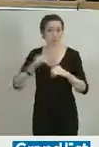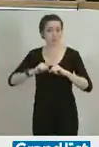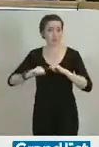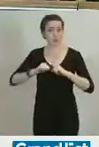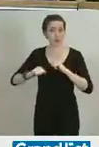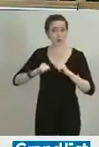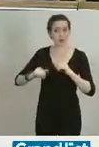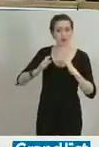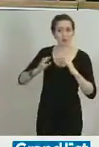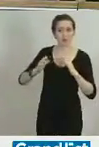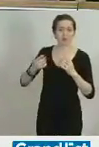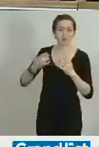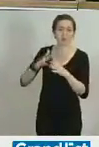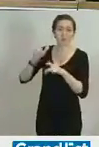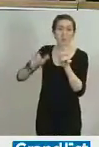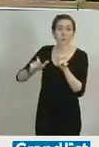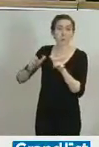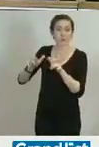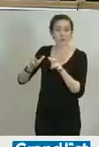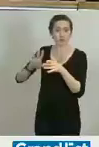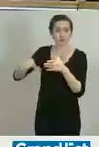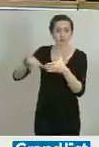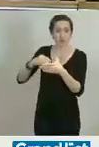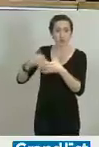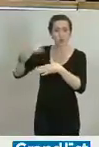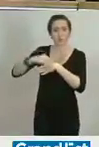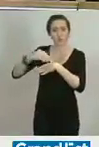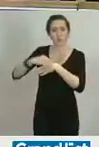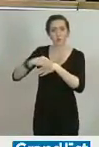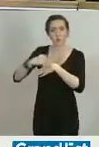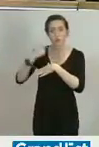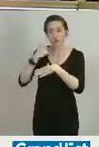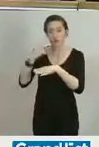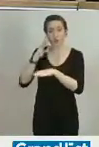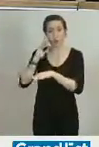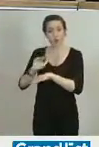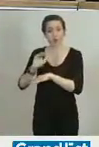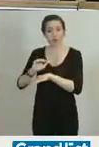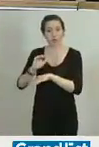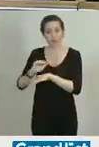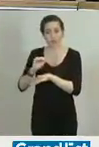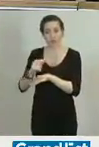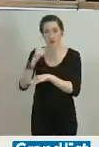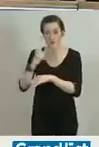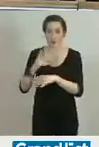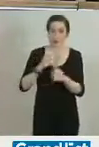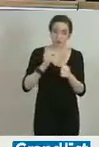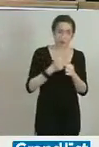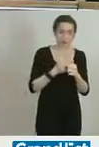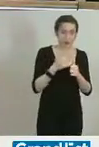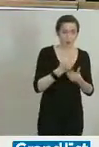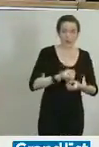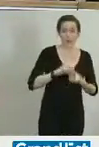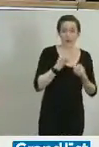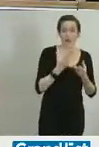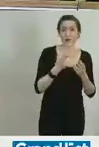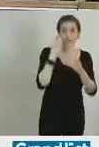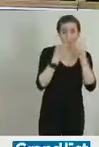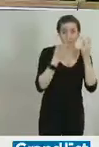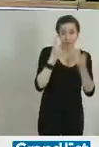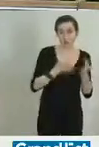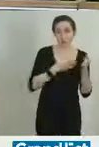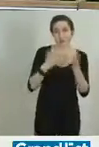Conseil consultatif de la culture, en particulier celui collège concernant les arts visuels et le spectacle vivant. Je ne